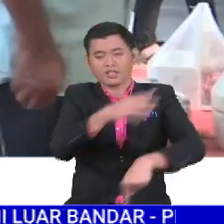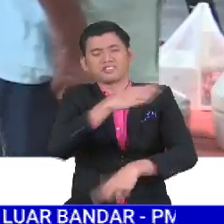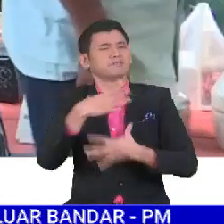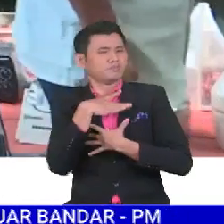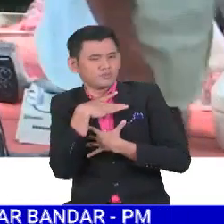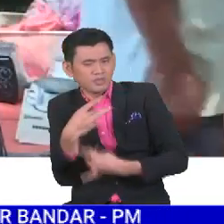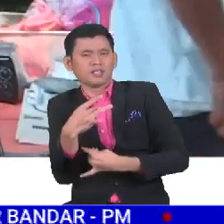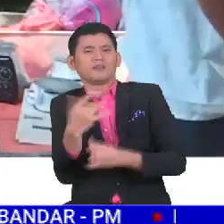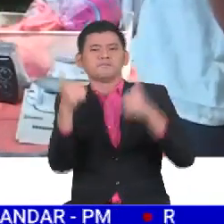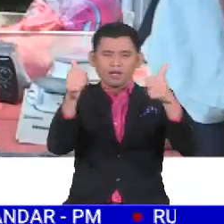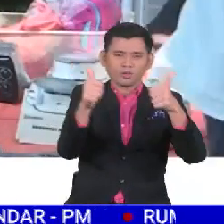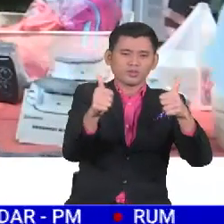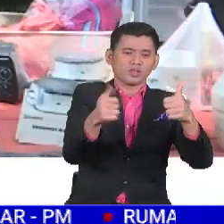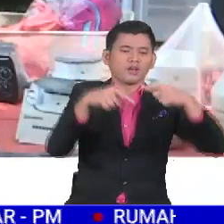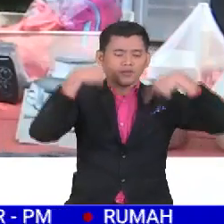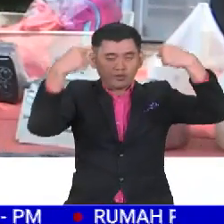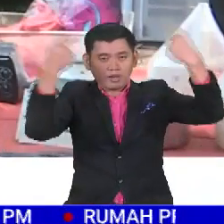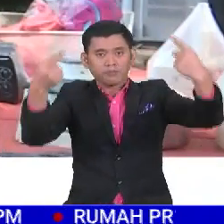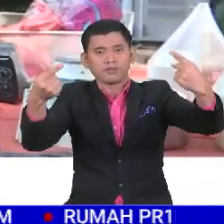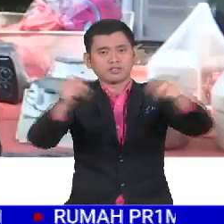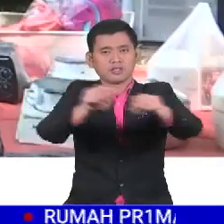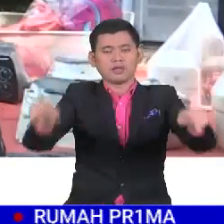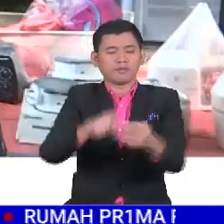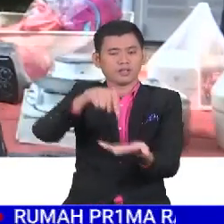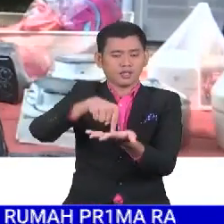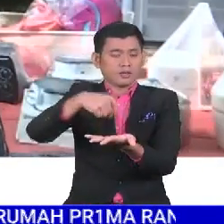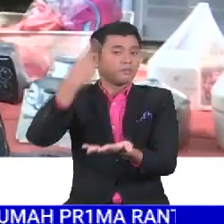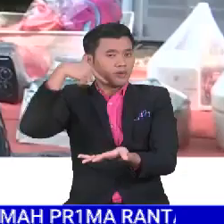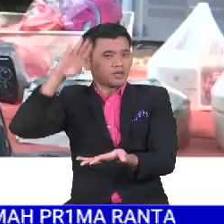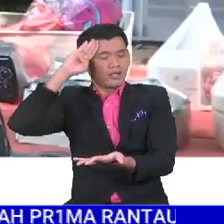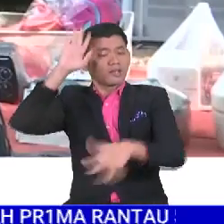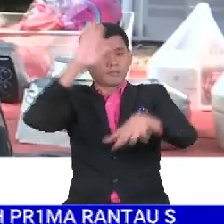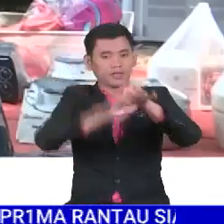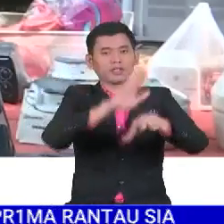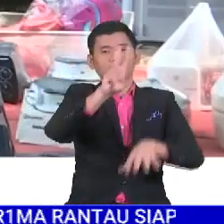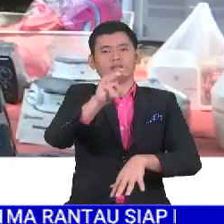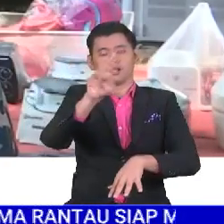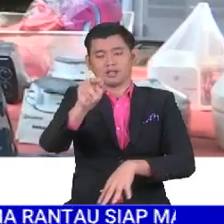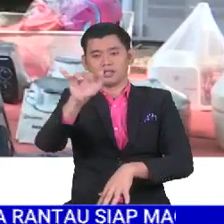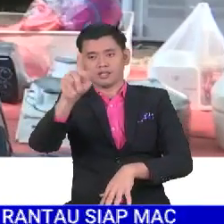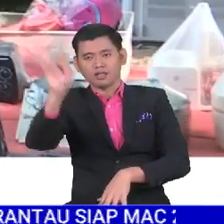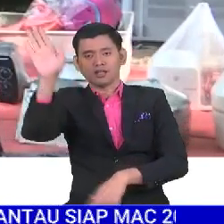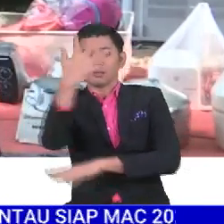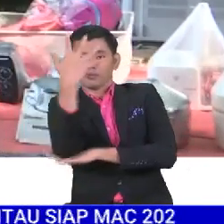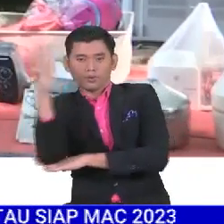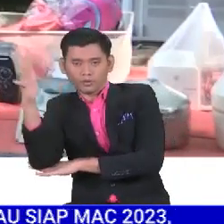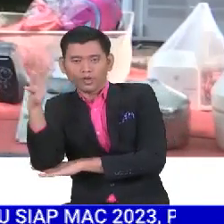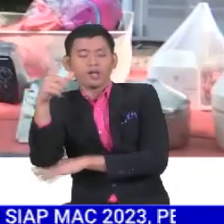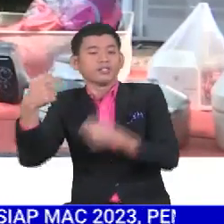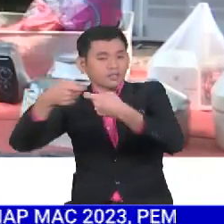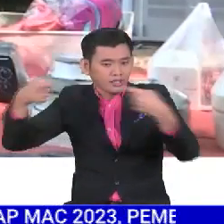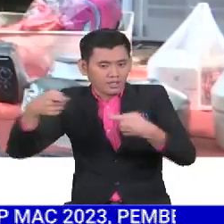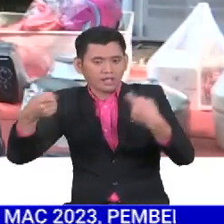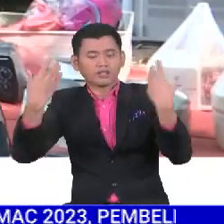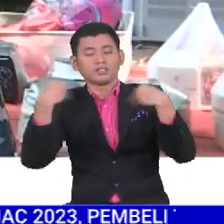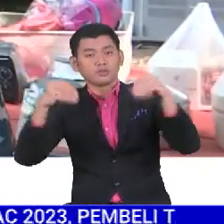suka, famous dah sini. Di Perlis depa panggil nak pokok getah. Depa pasal di negeri lain pasal